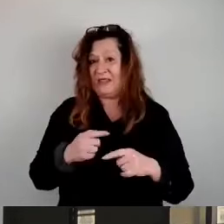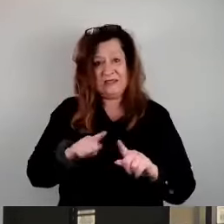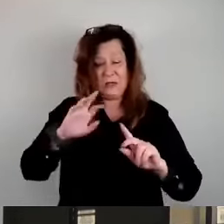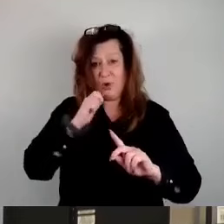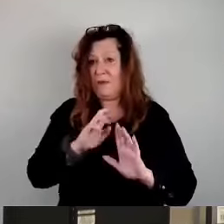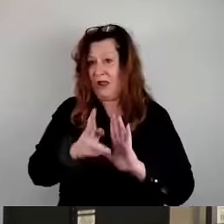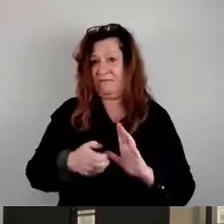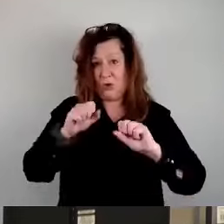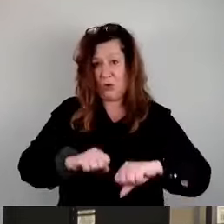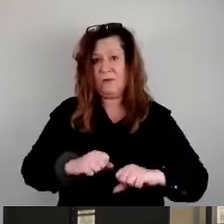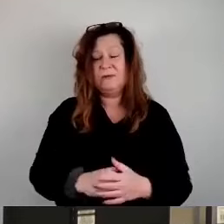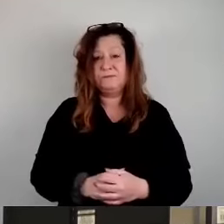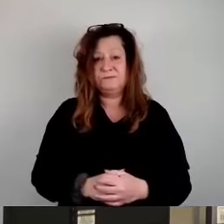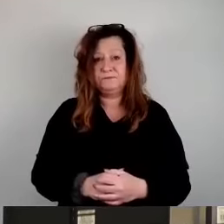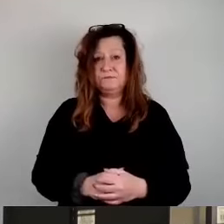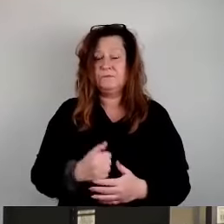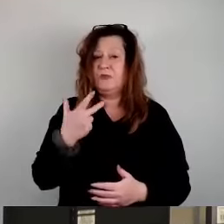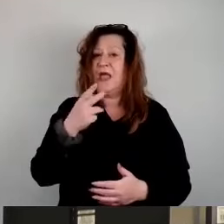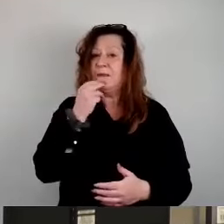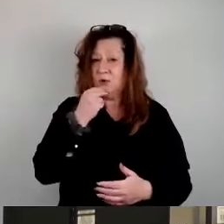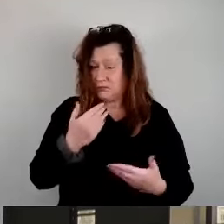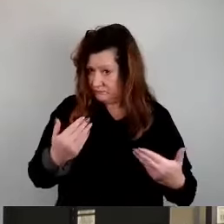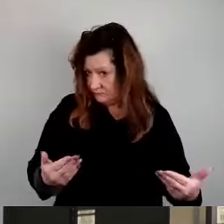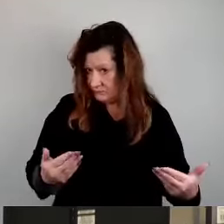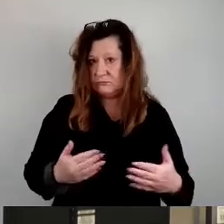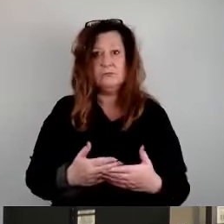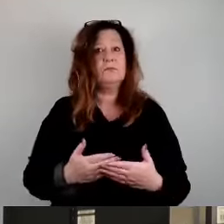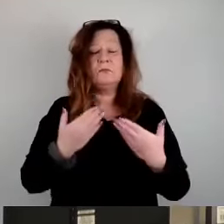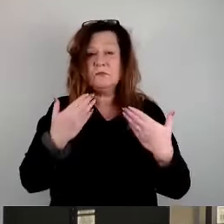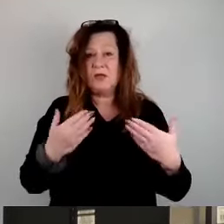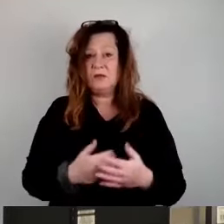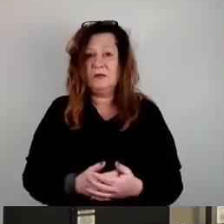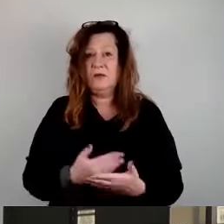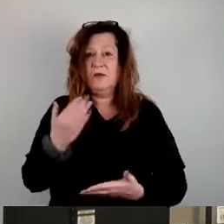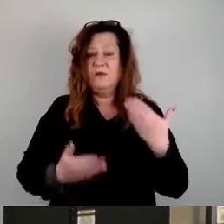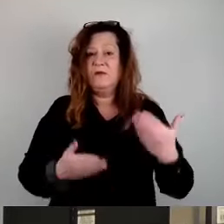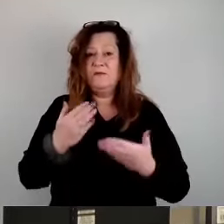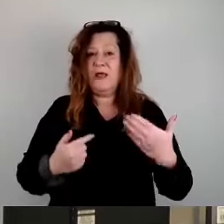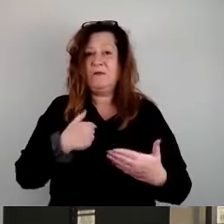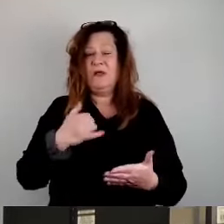Herren, 3 Minuten, Dankeschön und vielleicht war ich ja der Letzte, mal gucken.